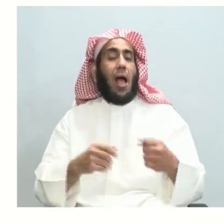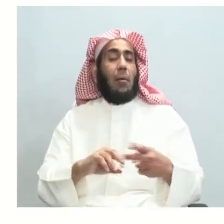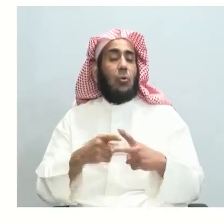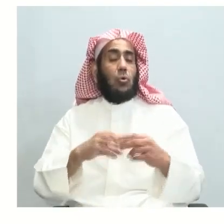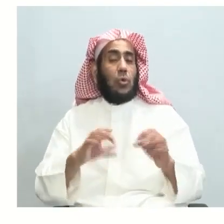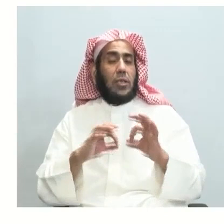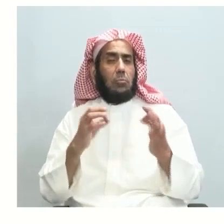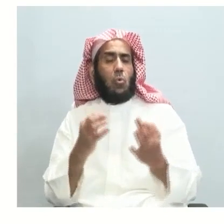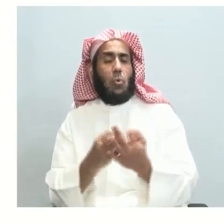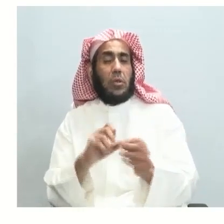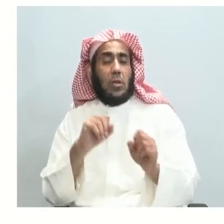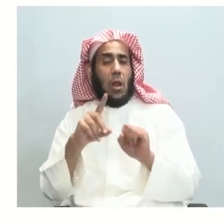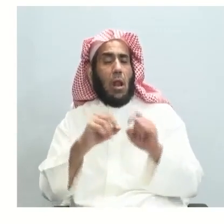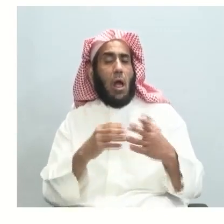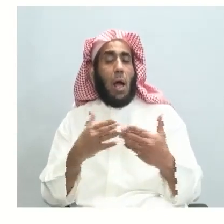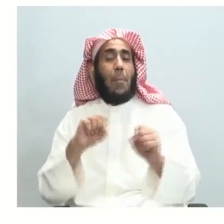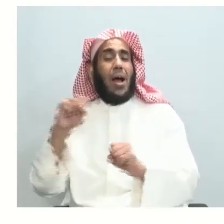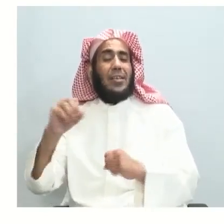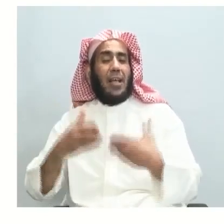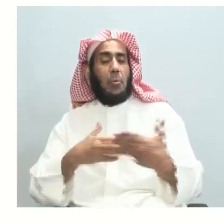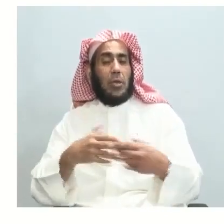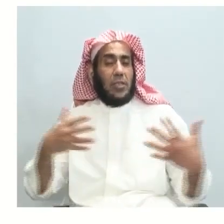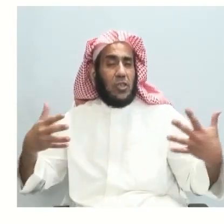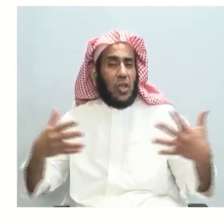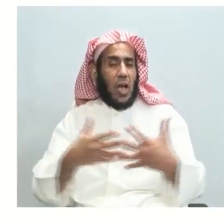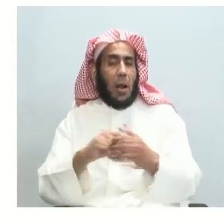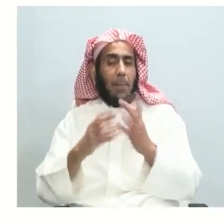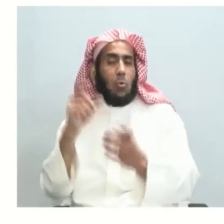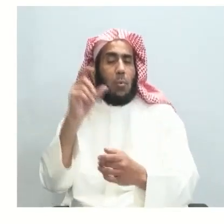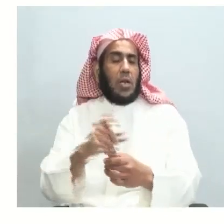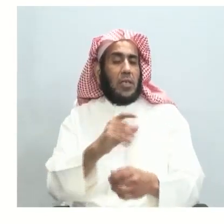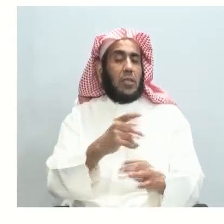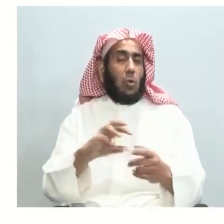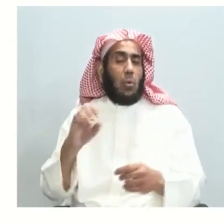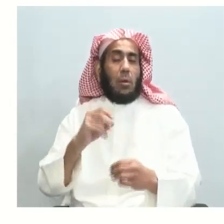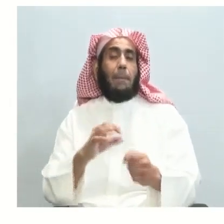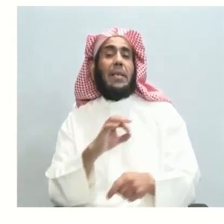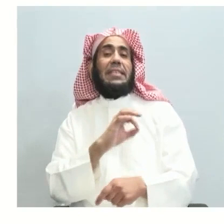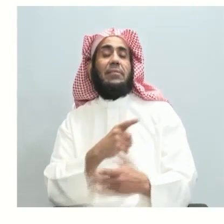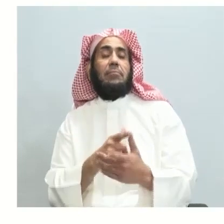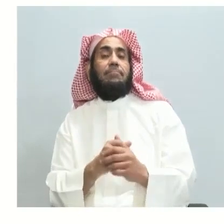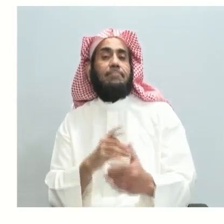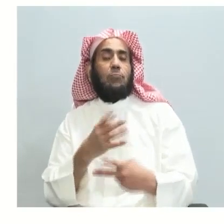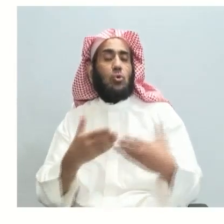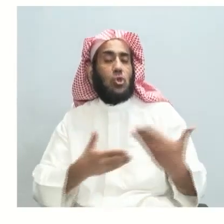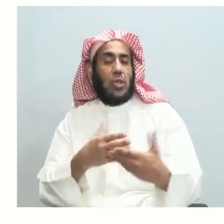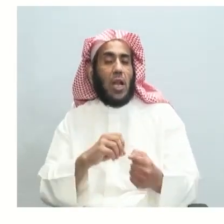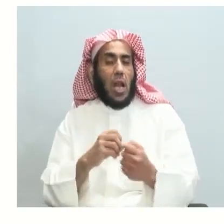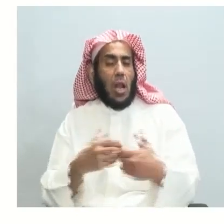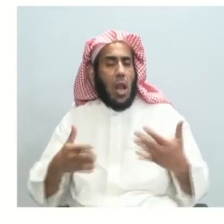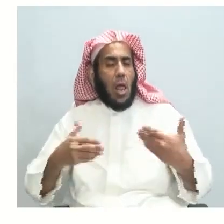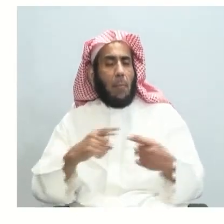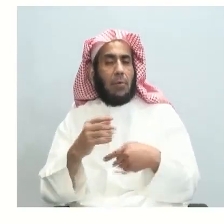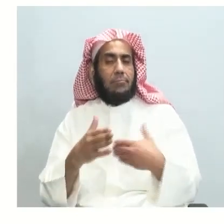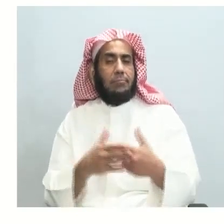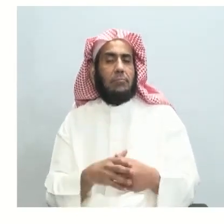اصبح هنالك منصات لالعاب الكترونيه يتشارك مجموعه من الاشخاص تقوم المنظمه بالاستفاده منها اما ان تنشئ لعبه